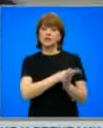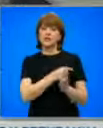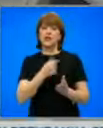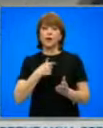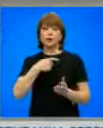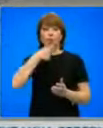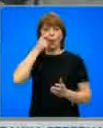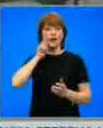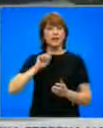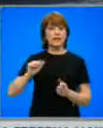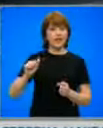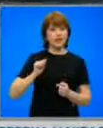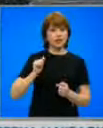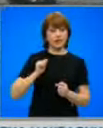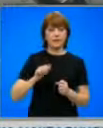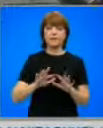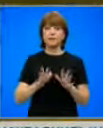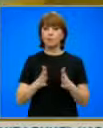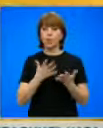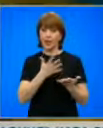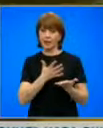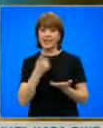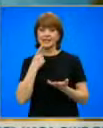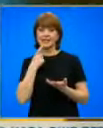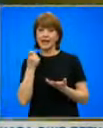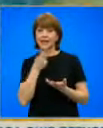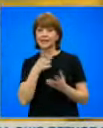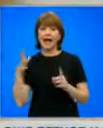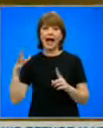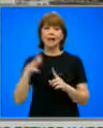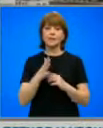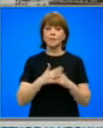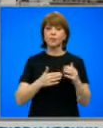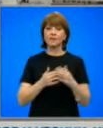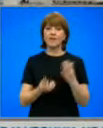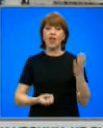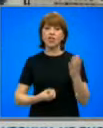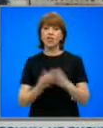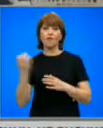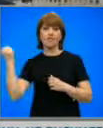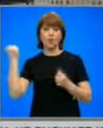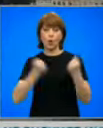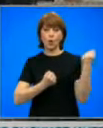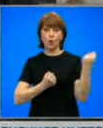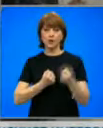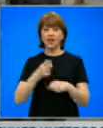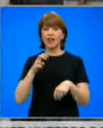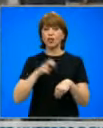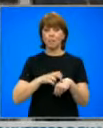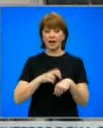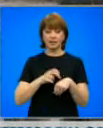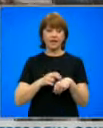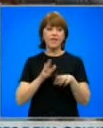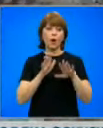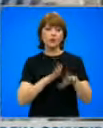защитници, заяви президентът Зеленски. Според него сега агресорът подготвя нови удари в Донбас. На територията на Чернобил остава малък